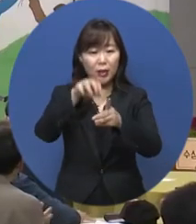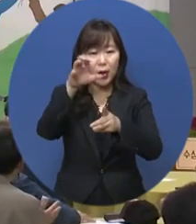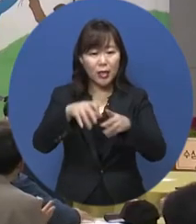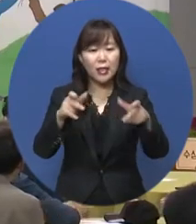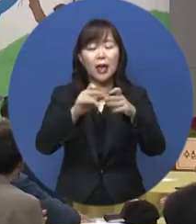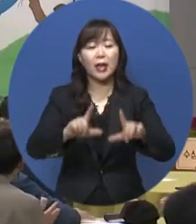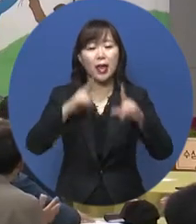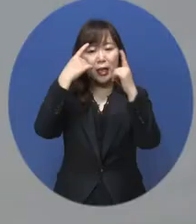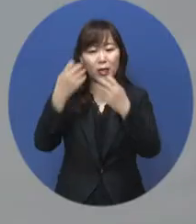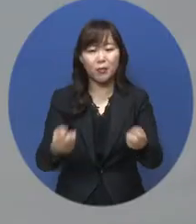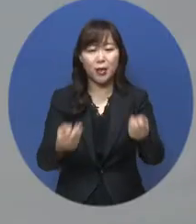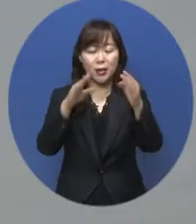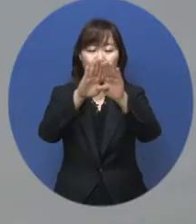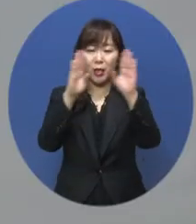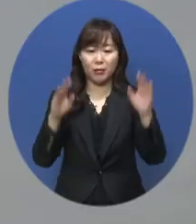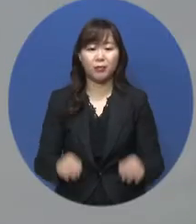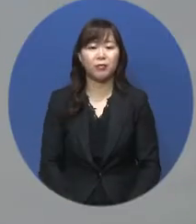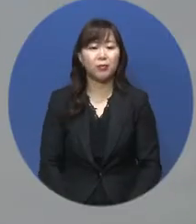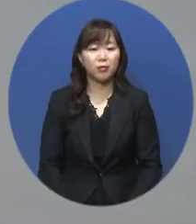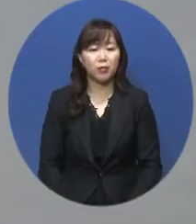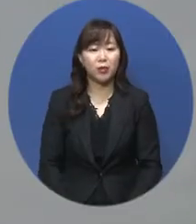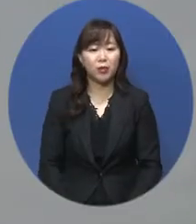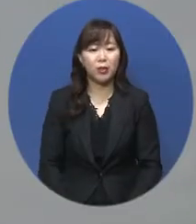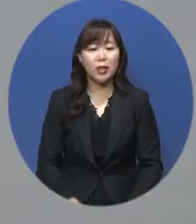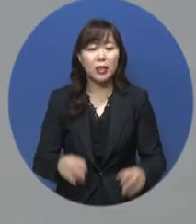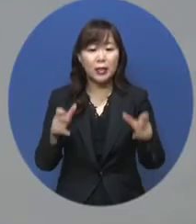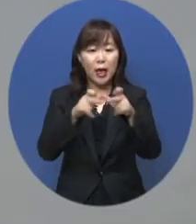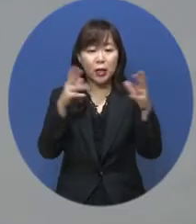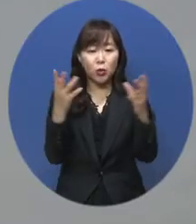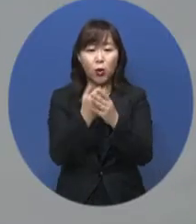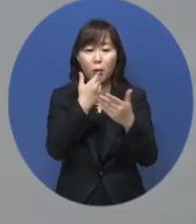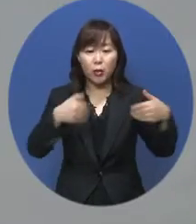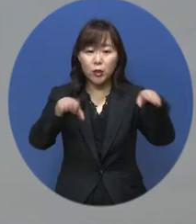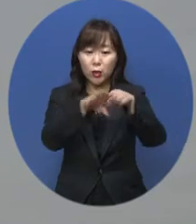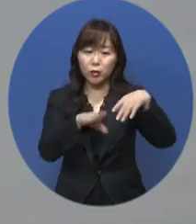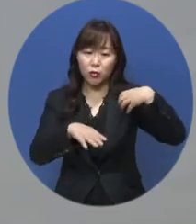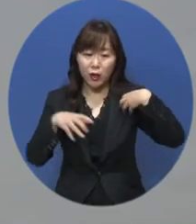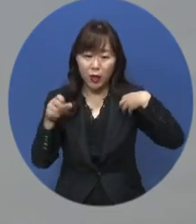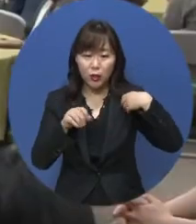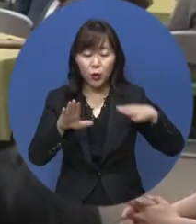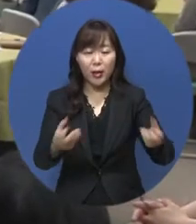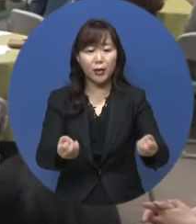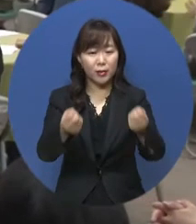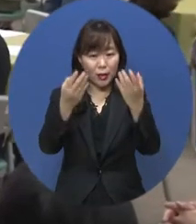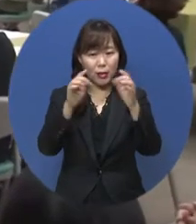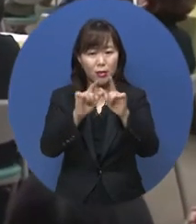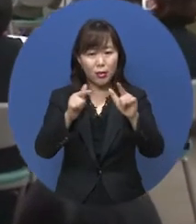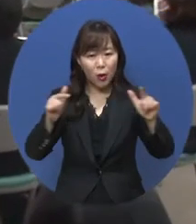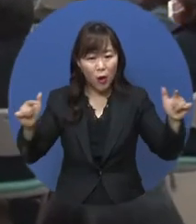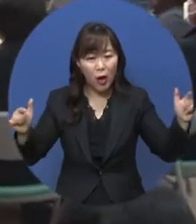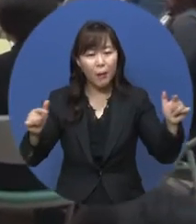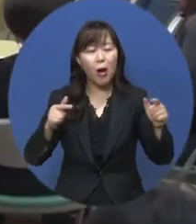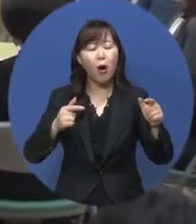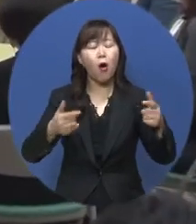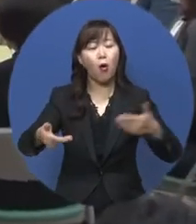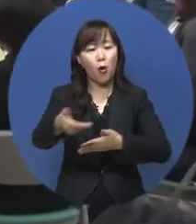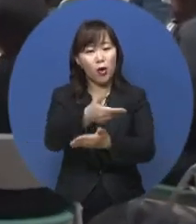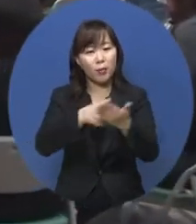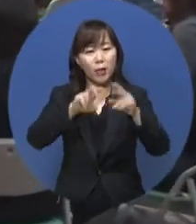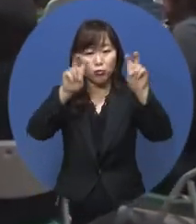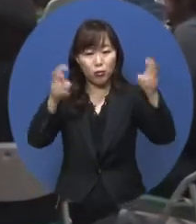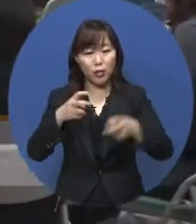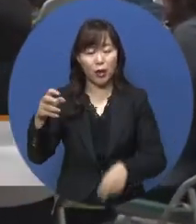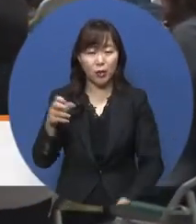행사를 가졌습니다. 순천장애인 종합복지관 주관으로 열린 이날 행사는 다양함의 어울림이라는